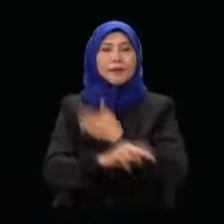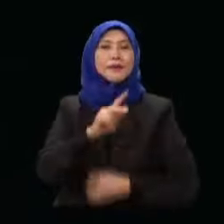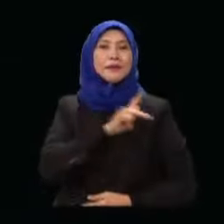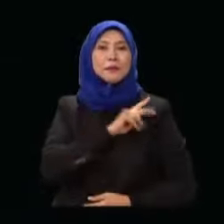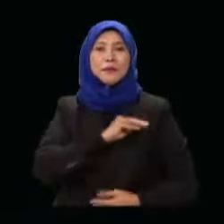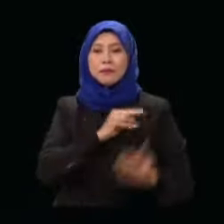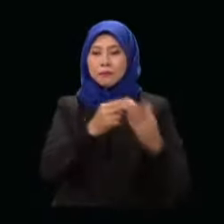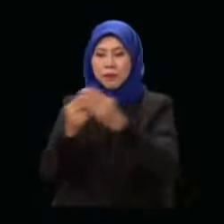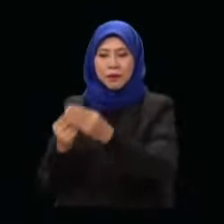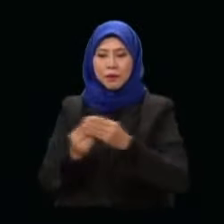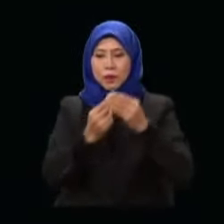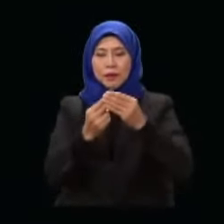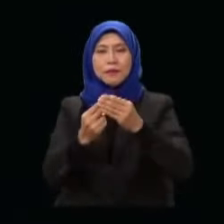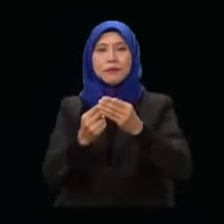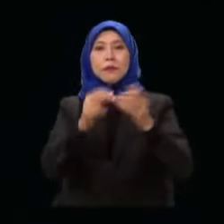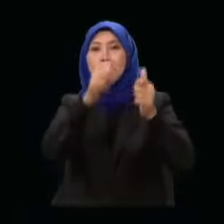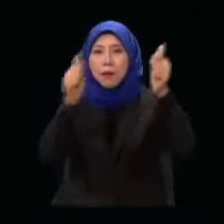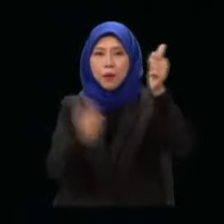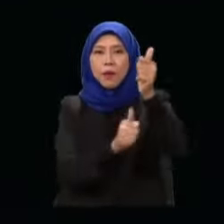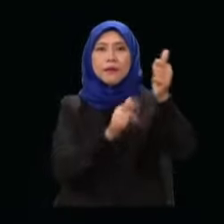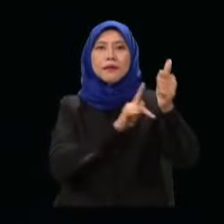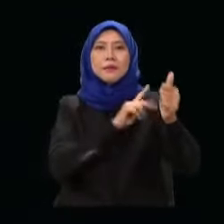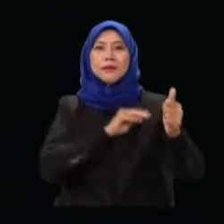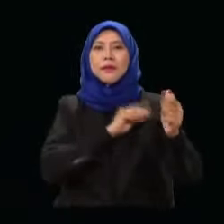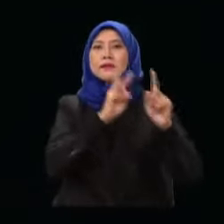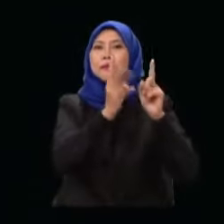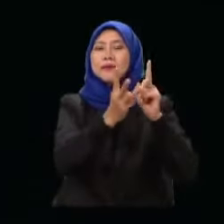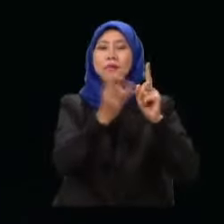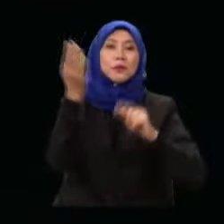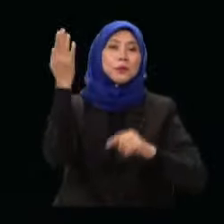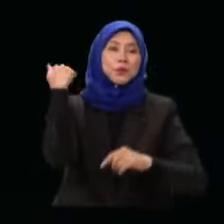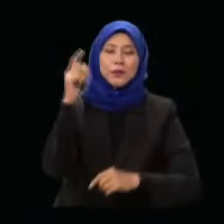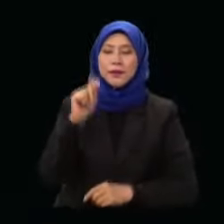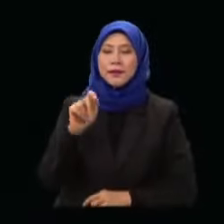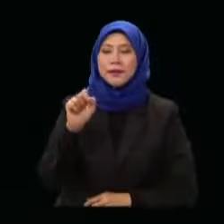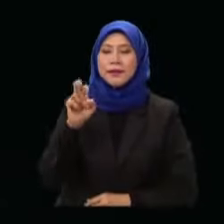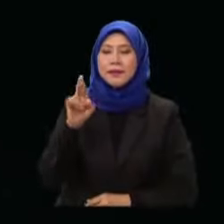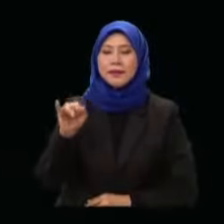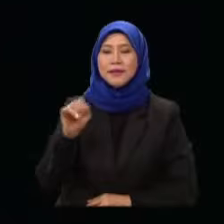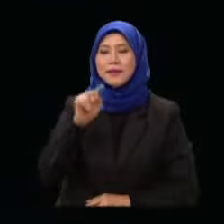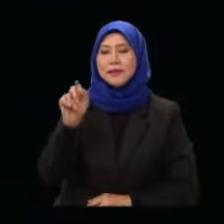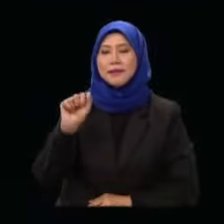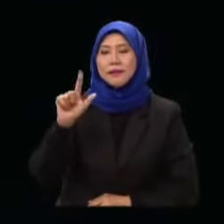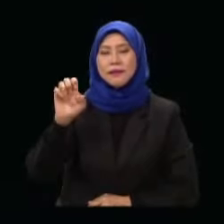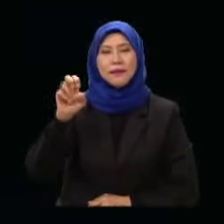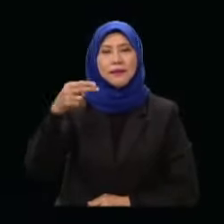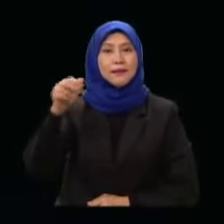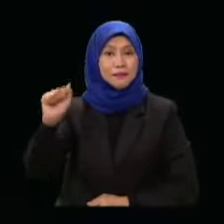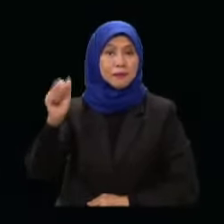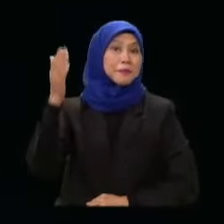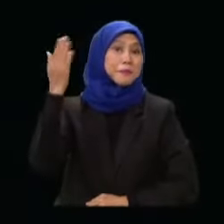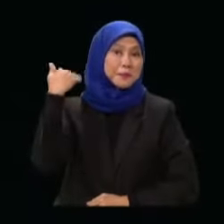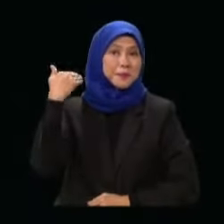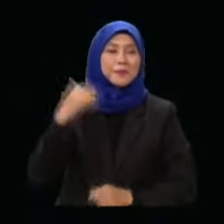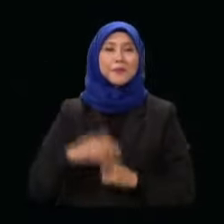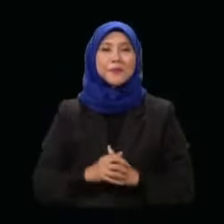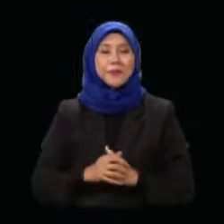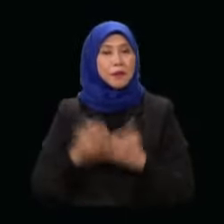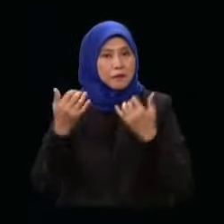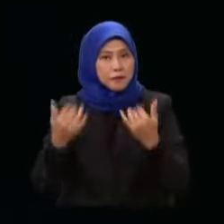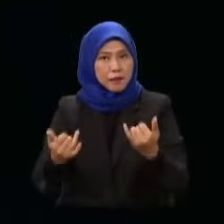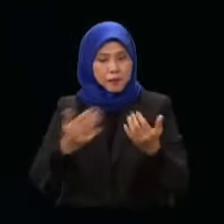perpaduan Garuda dan pembangunan masyarakatnya azama naruhnya n shiyokka lihat dan sebagainya Jadi pakai kali ini